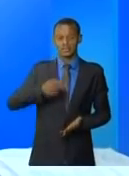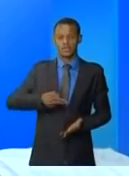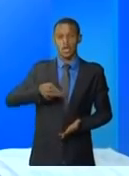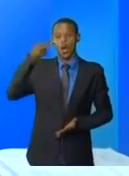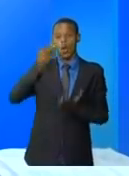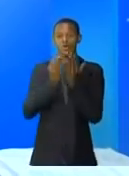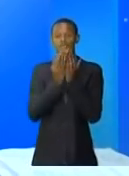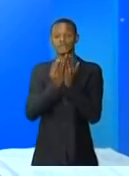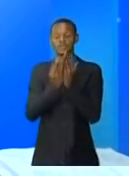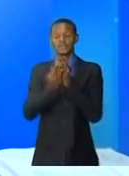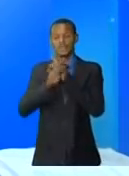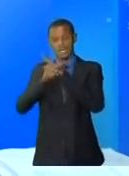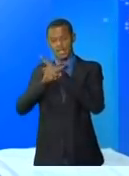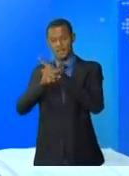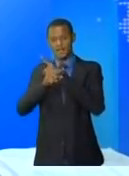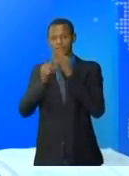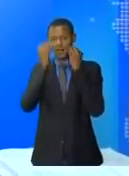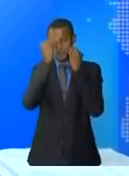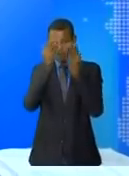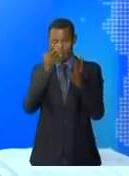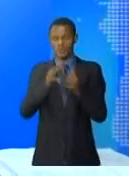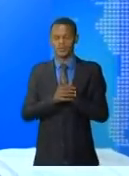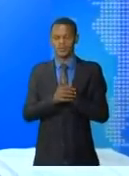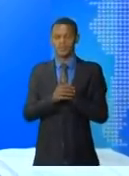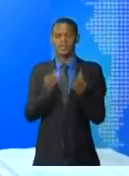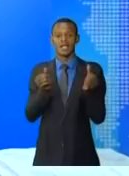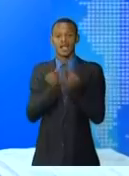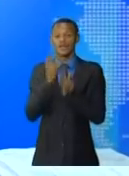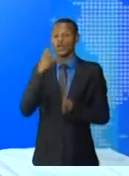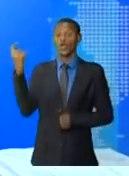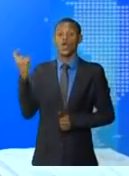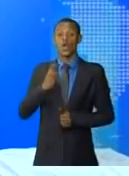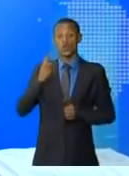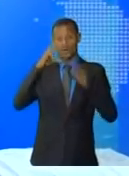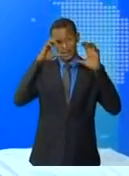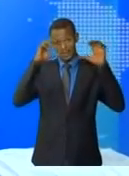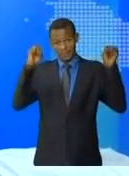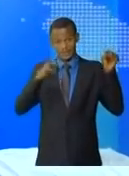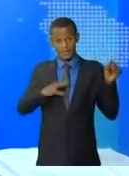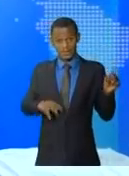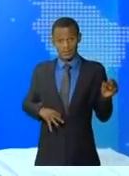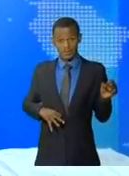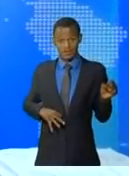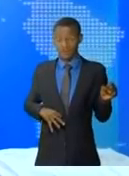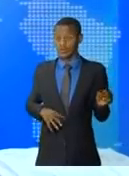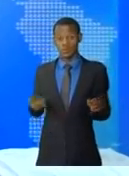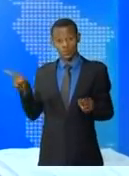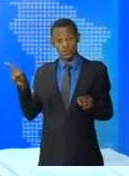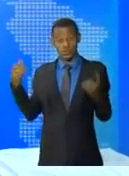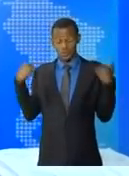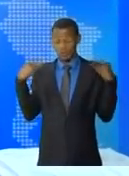que, sous le haut patronage du président de la République, chef de l'État et commandant suprême des FRDC, le